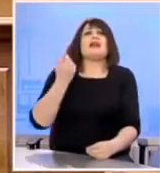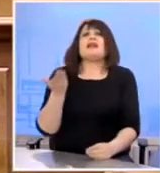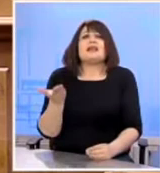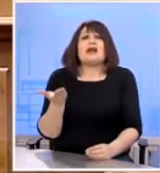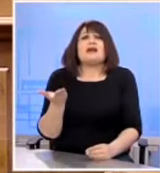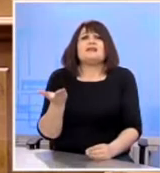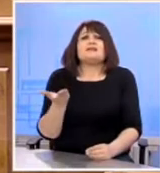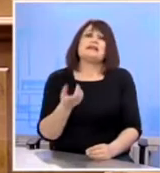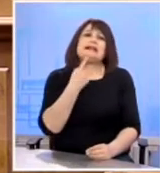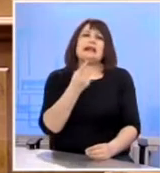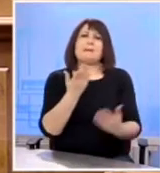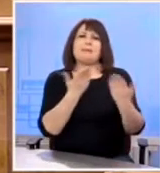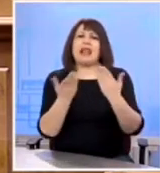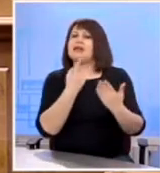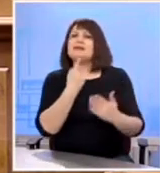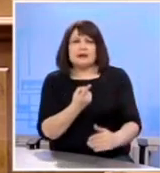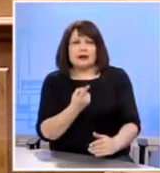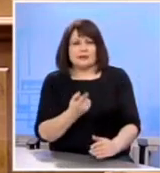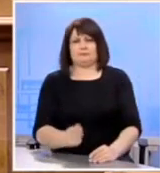ακούσει. Λέει λοιπόν αυτή η μελέτη.